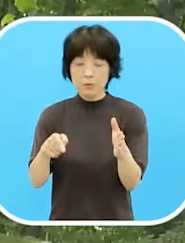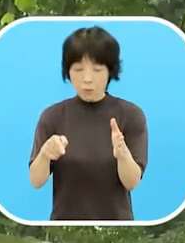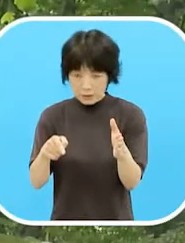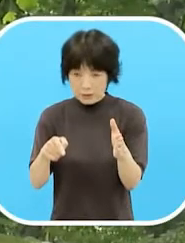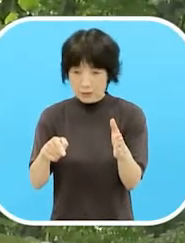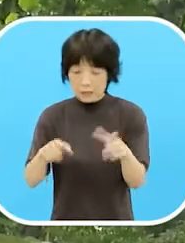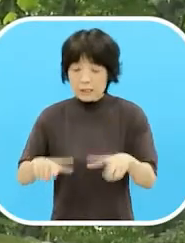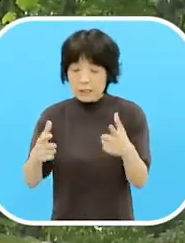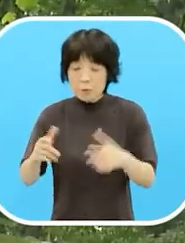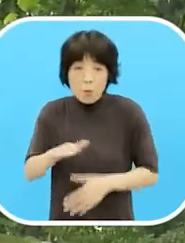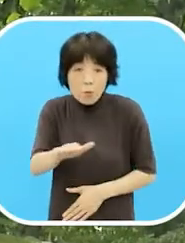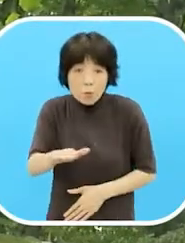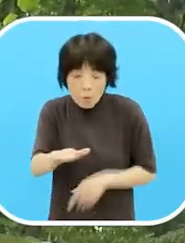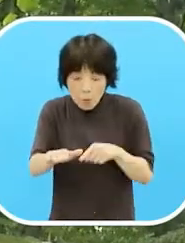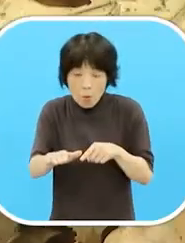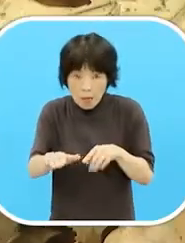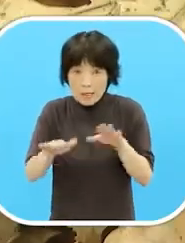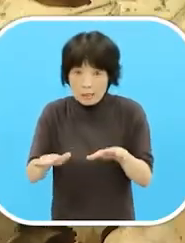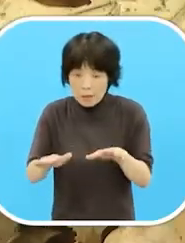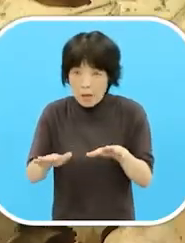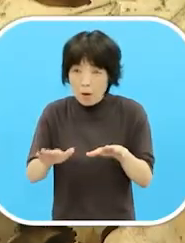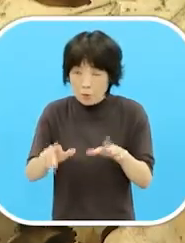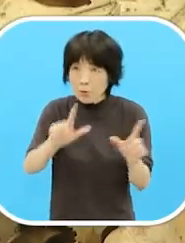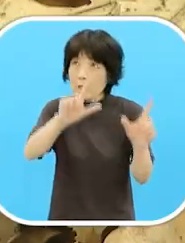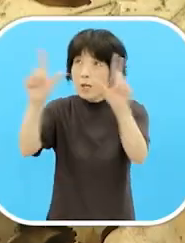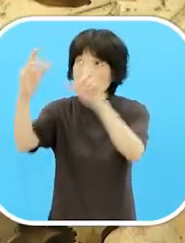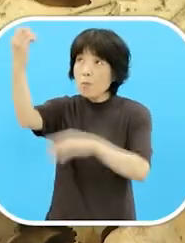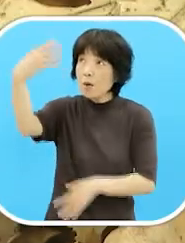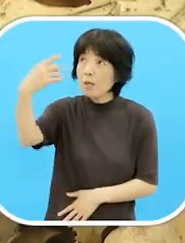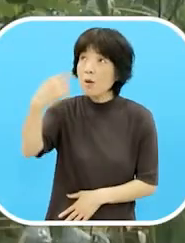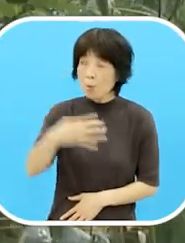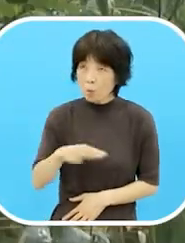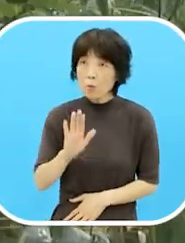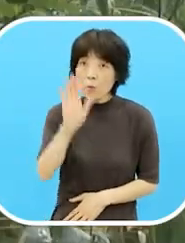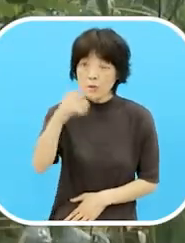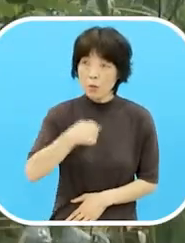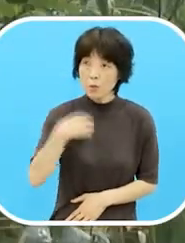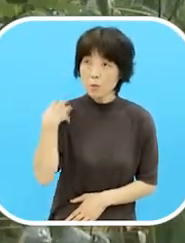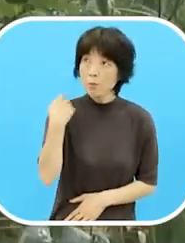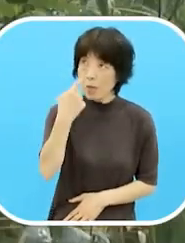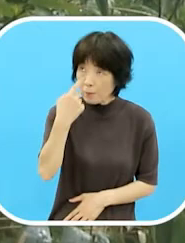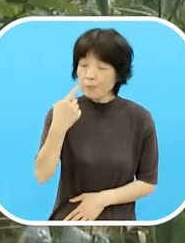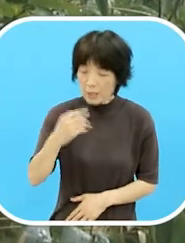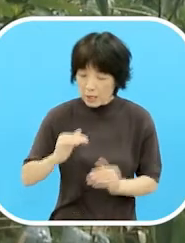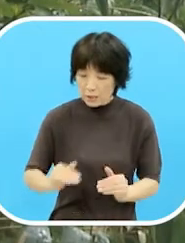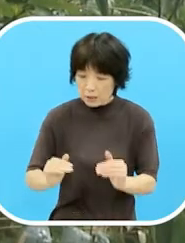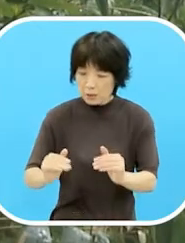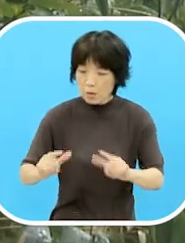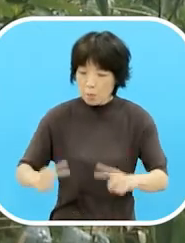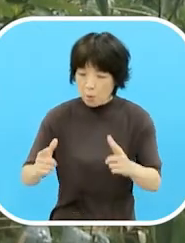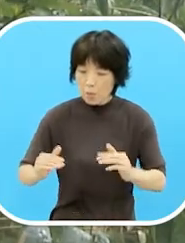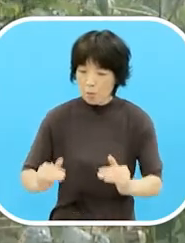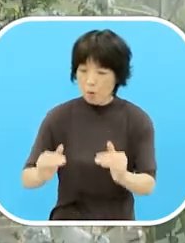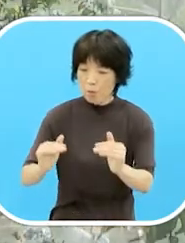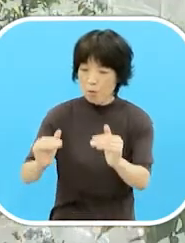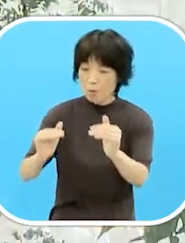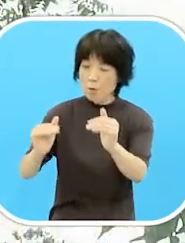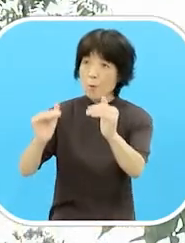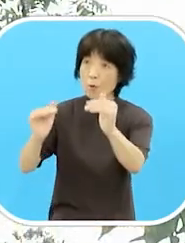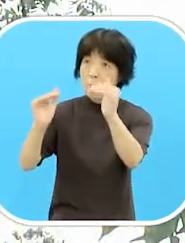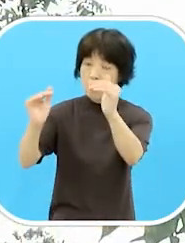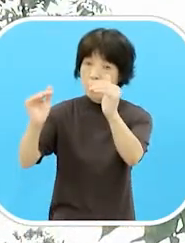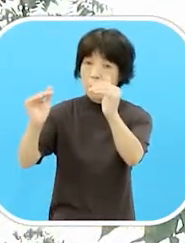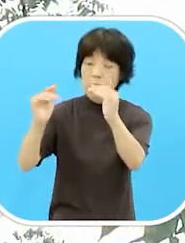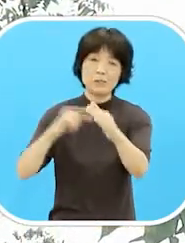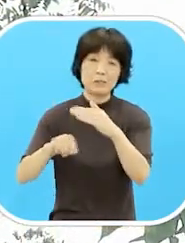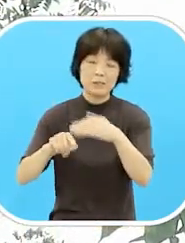い、 そしてその子供たちが、はい、今今度太陽の光をもらってね、今度俺の番だっていうので、はいはいはい、こっから今成長が始まって